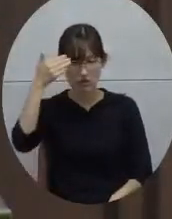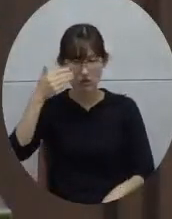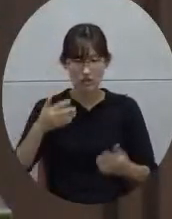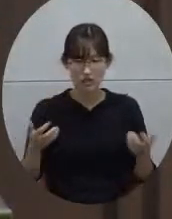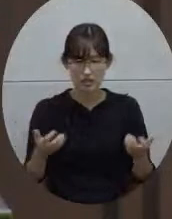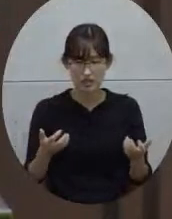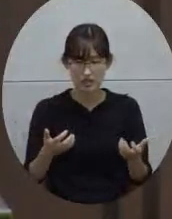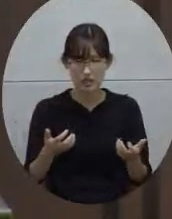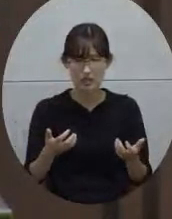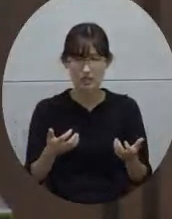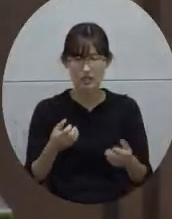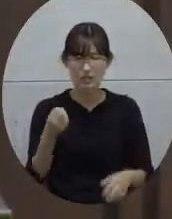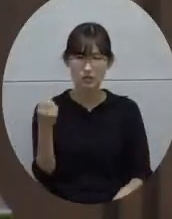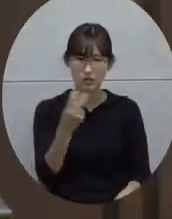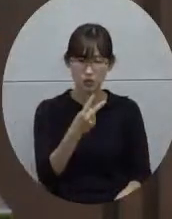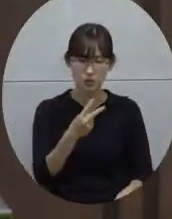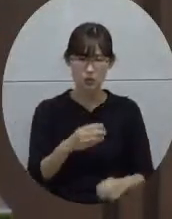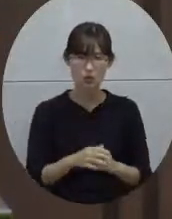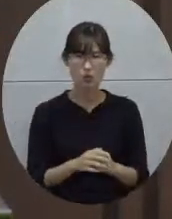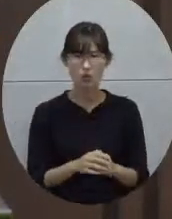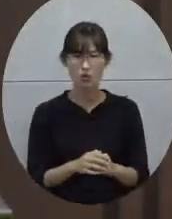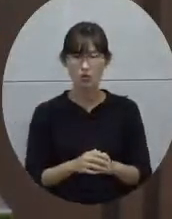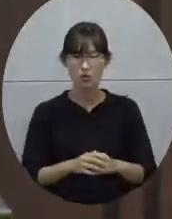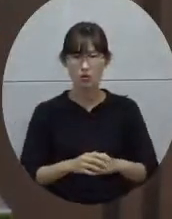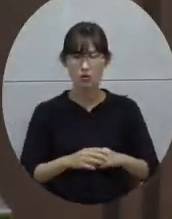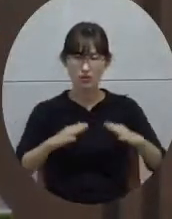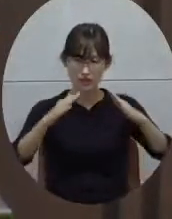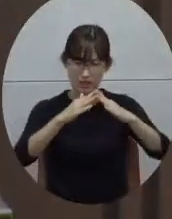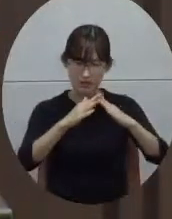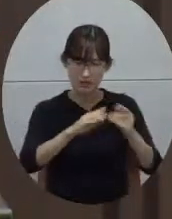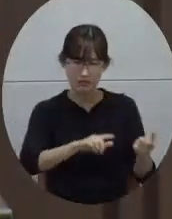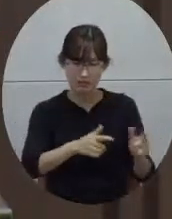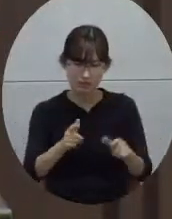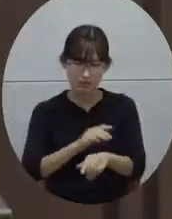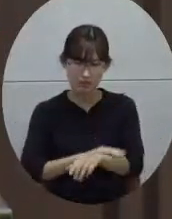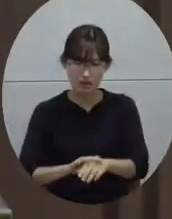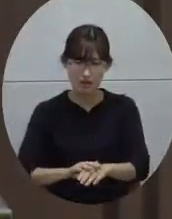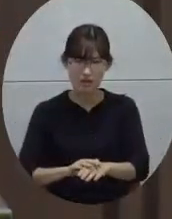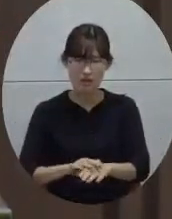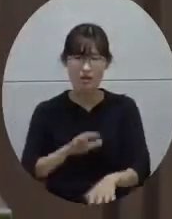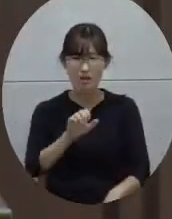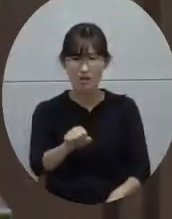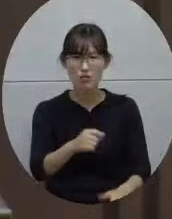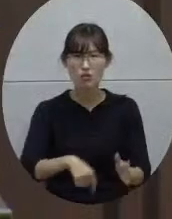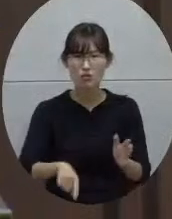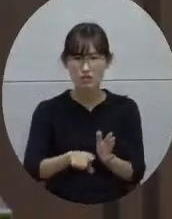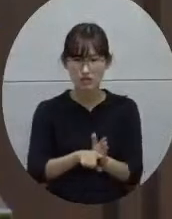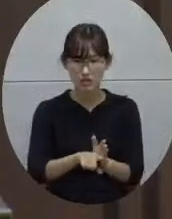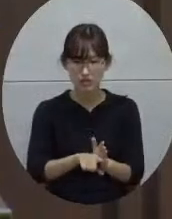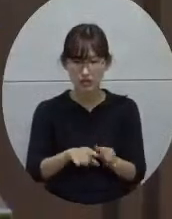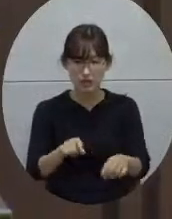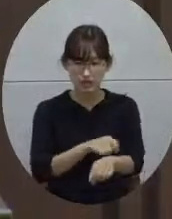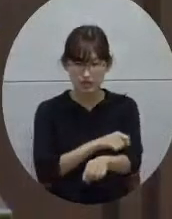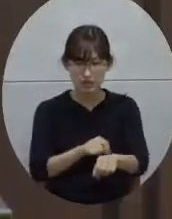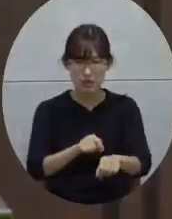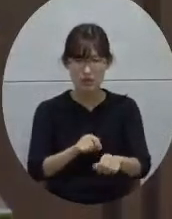공간이 마련되도록 청년의 목소리를 담아 청년 특화 지역 조성에도